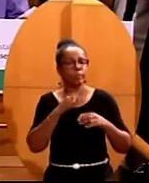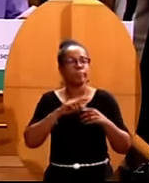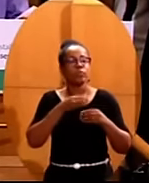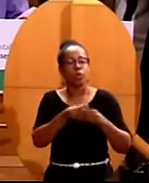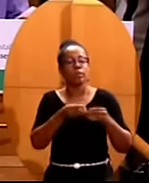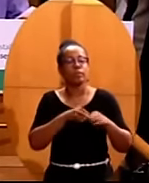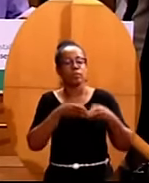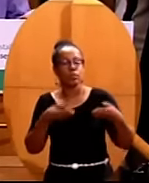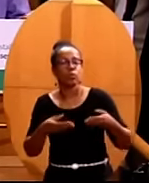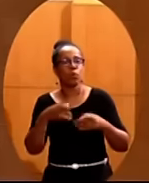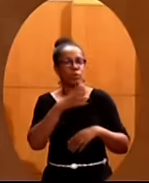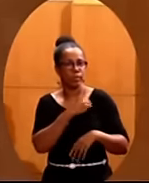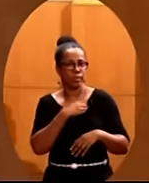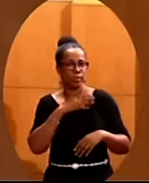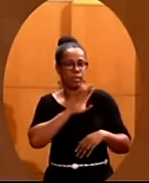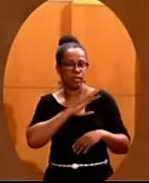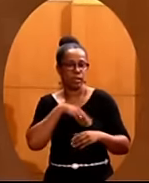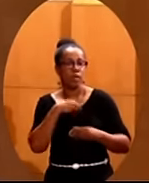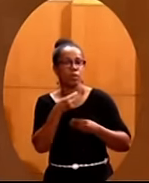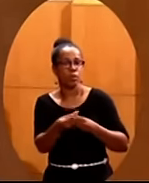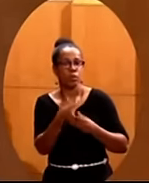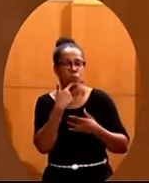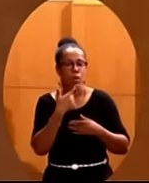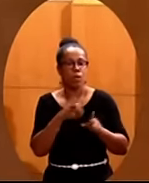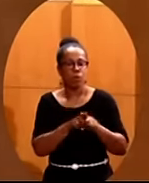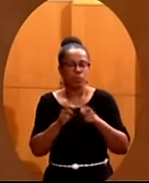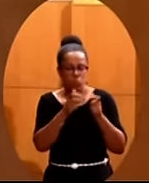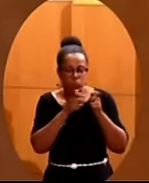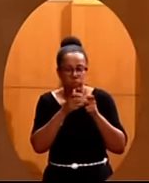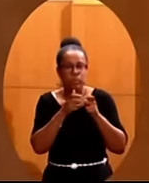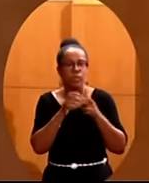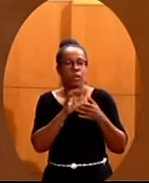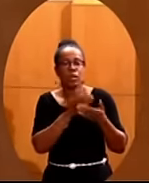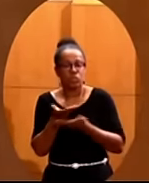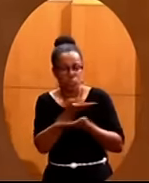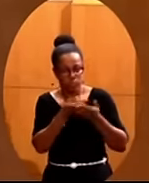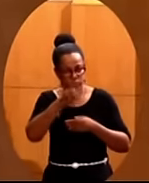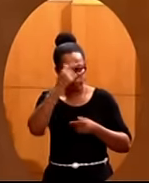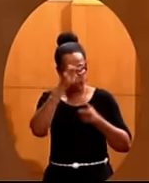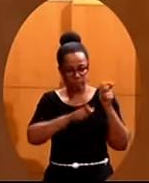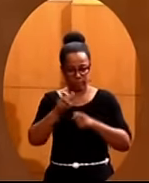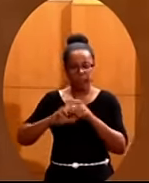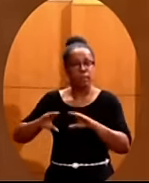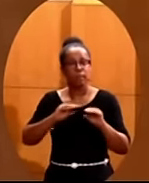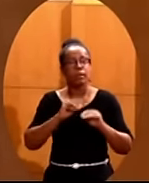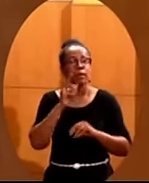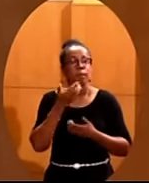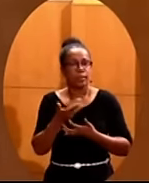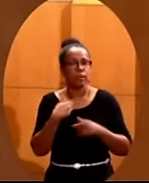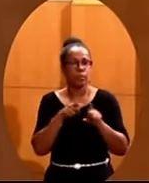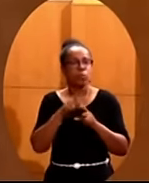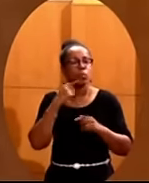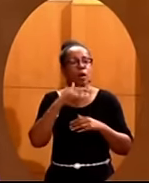et permettre ainsi la consultation des martinicains sur la nécessaire